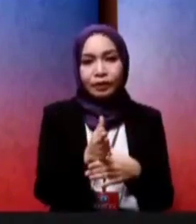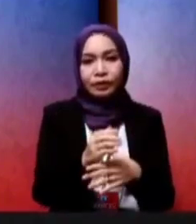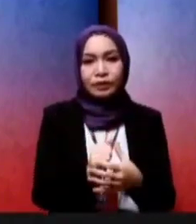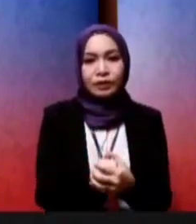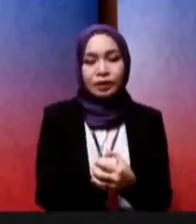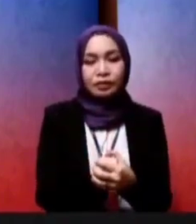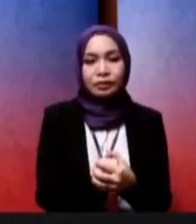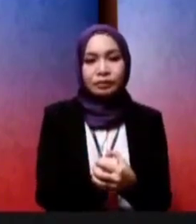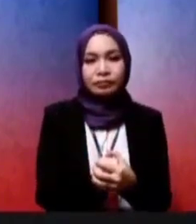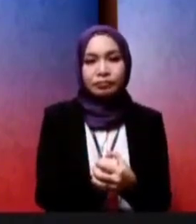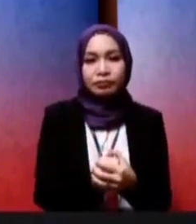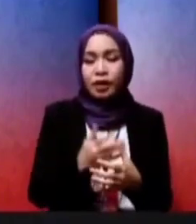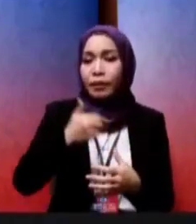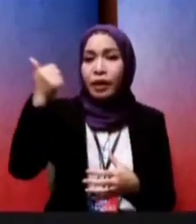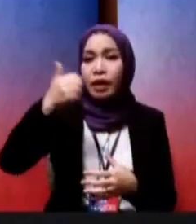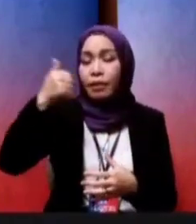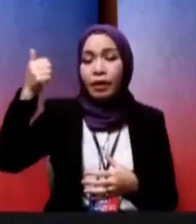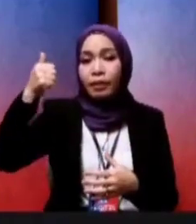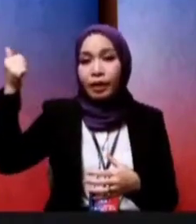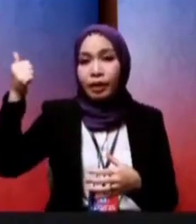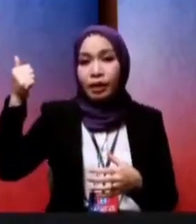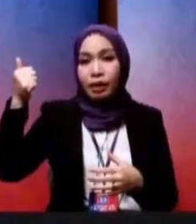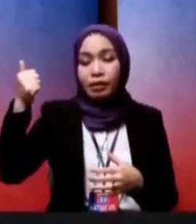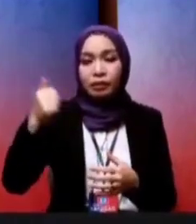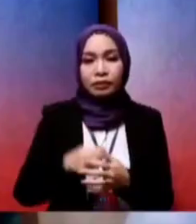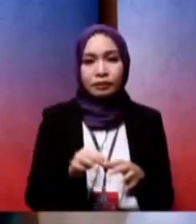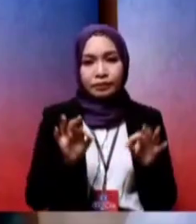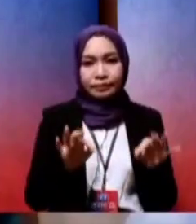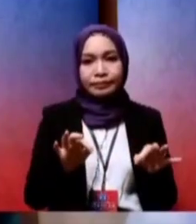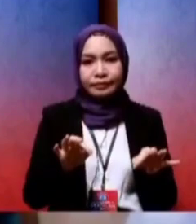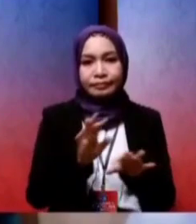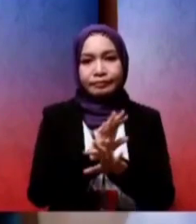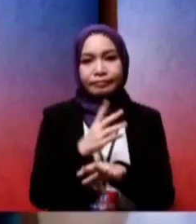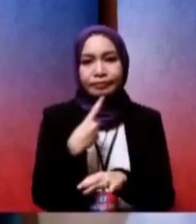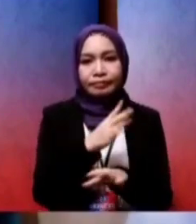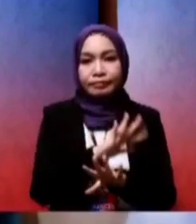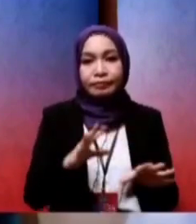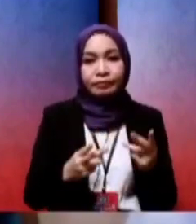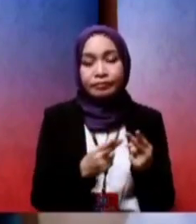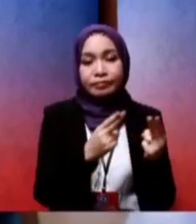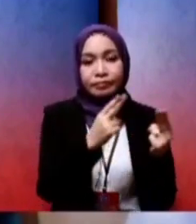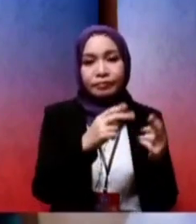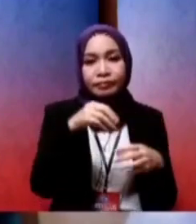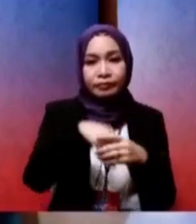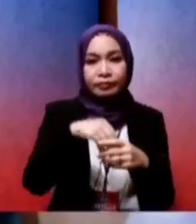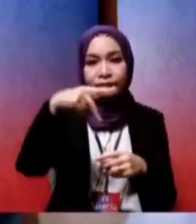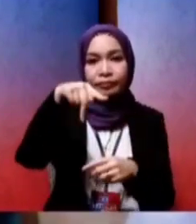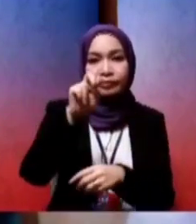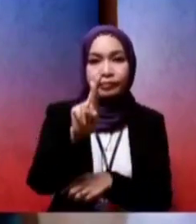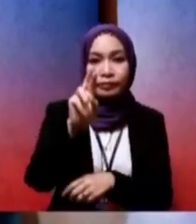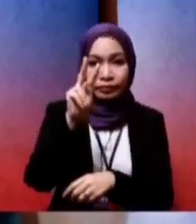ini pada masa pilihan Raya yang akan datang termasuk yang bermula dengan